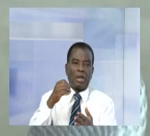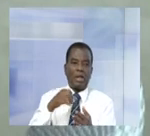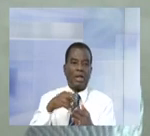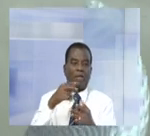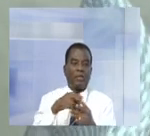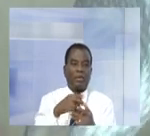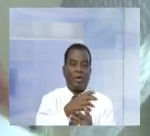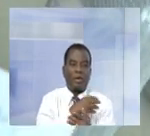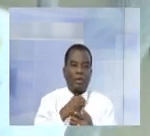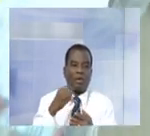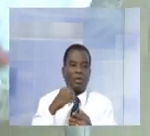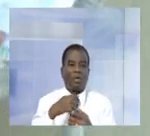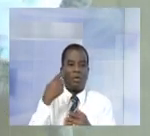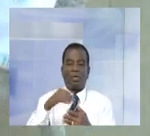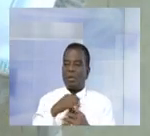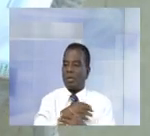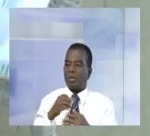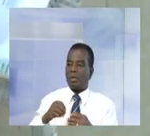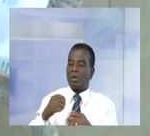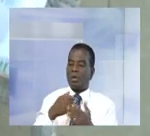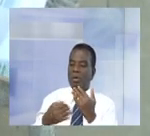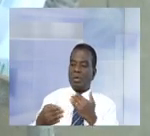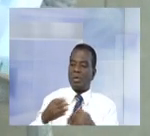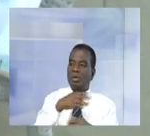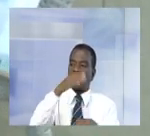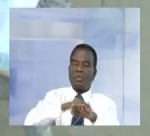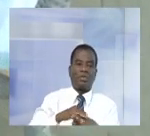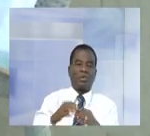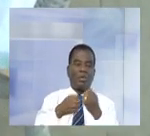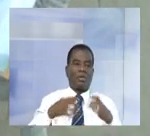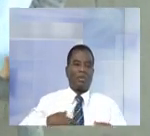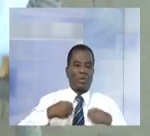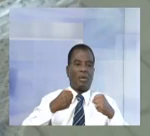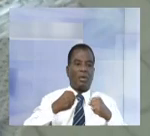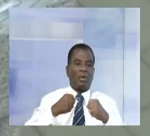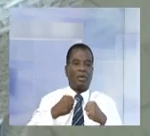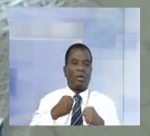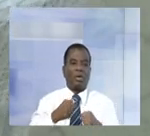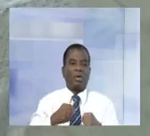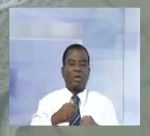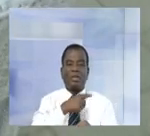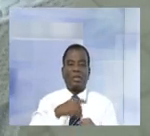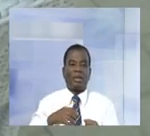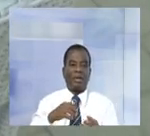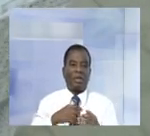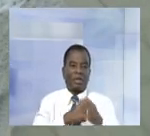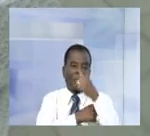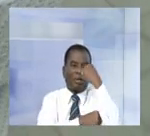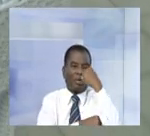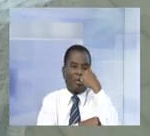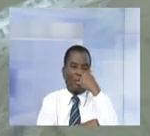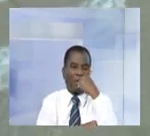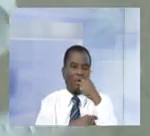plus peuplée, le passager remet une fiche signalétique sur son état de santé. Sa température est prise et ses